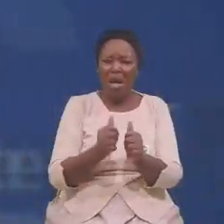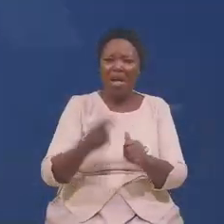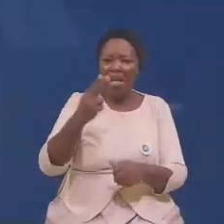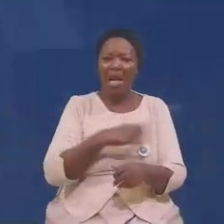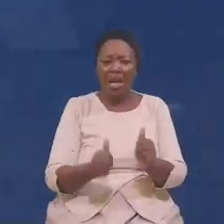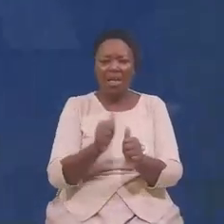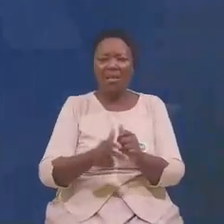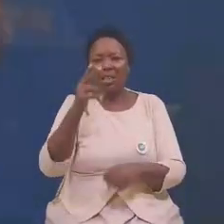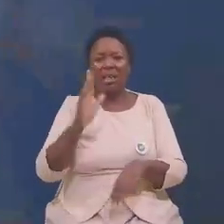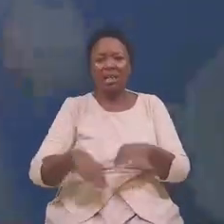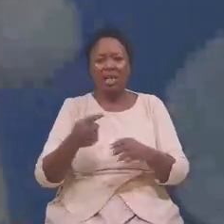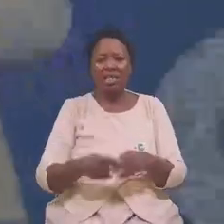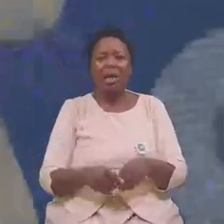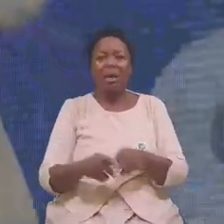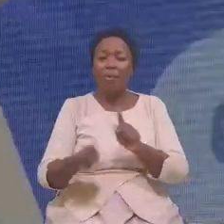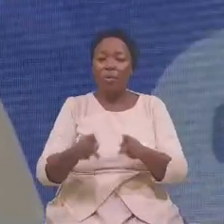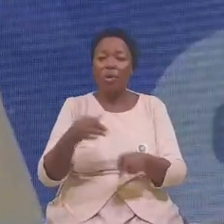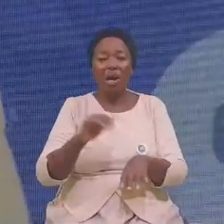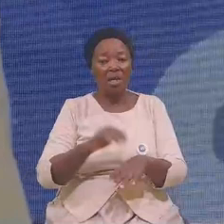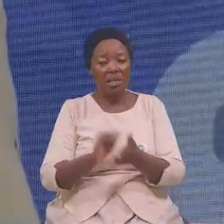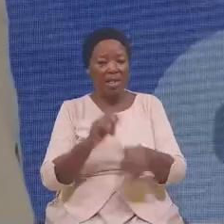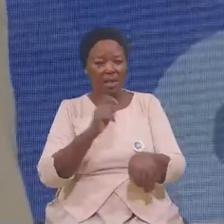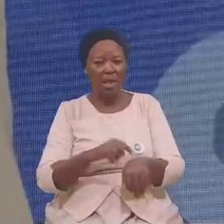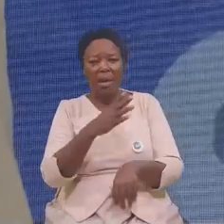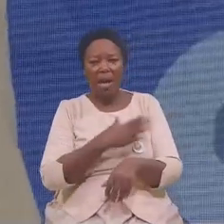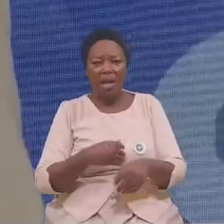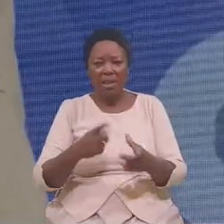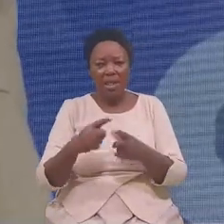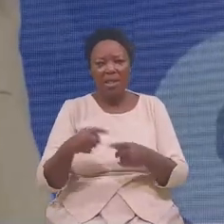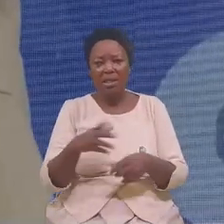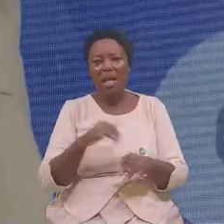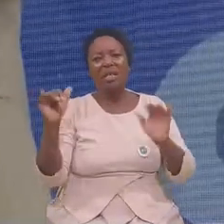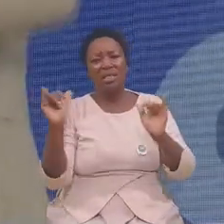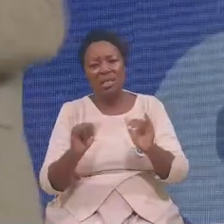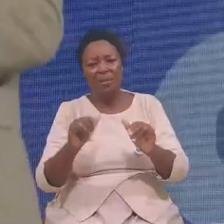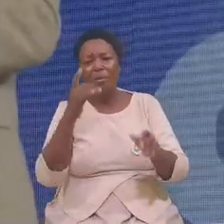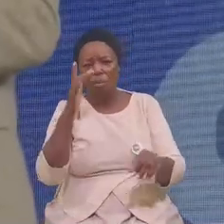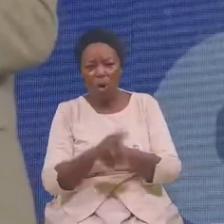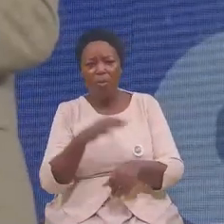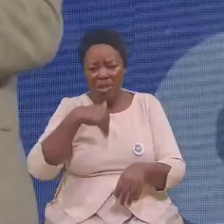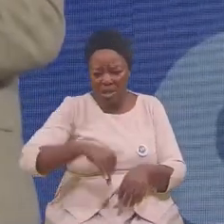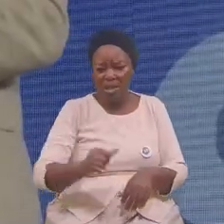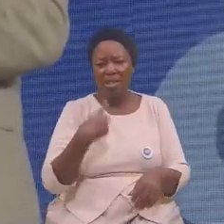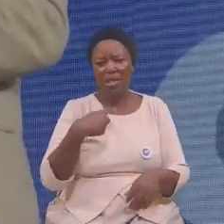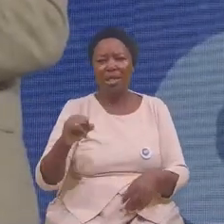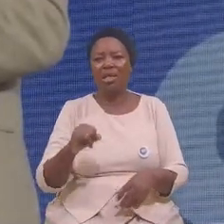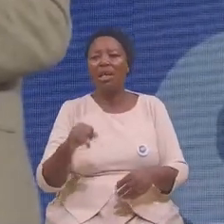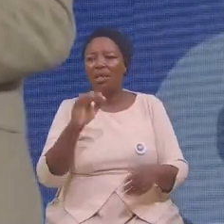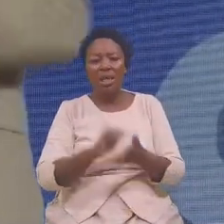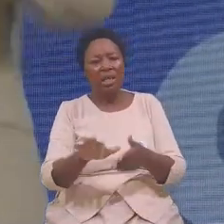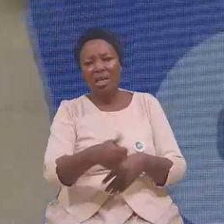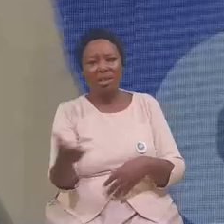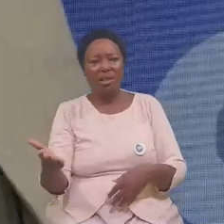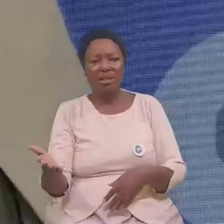que la population de son temps. Maintenant, la même promesse est là. Tout ce que